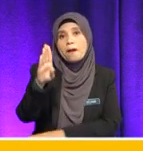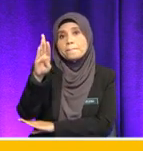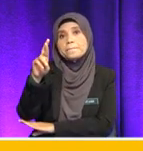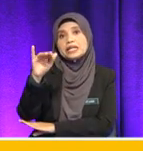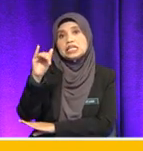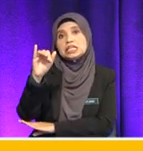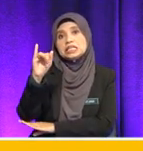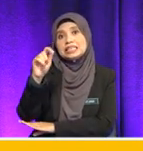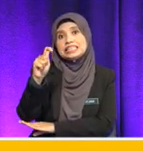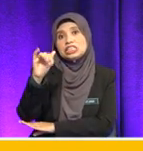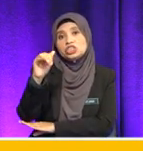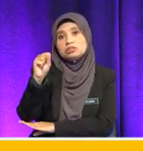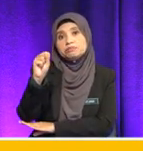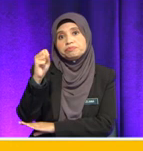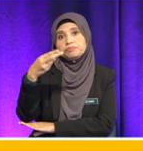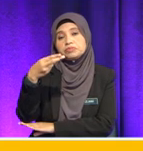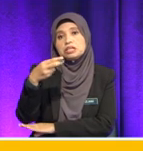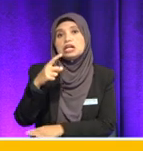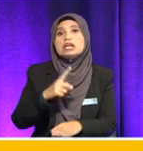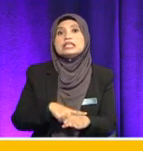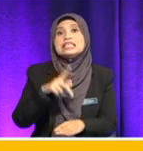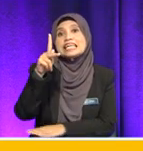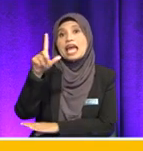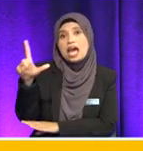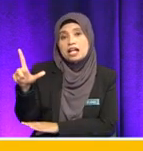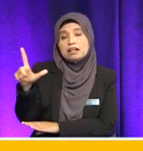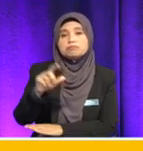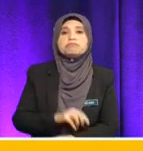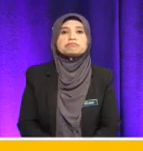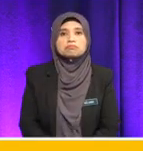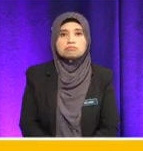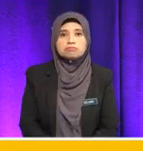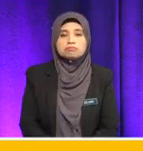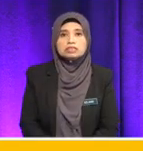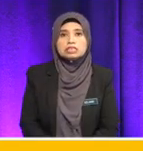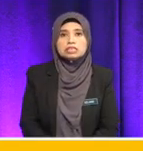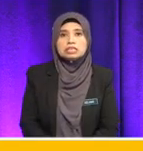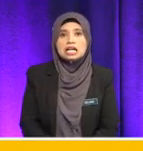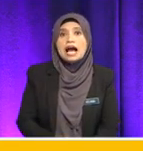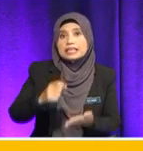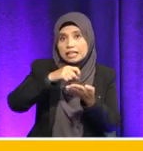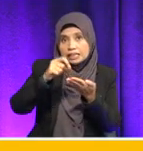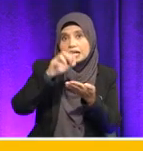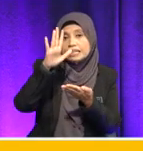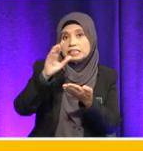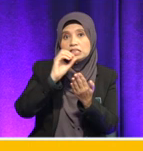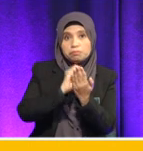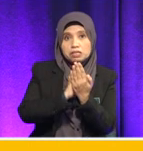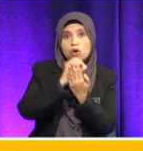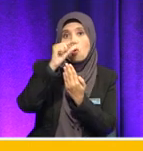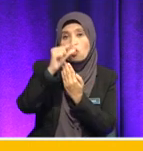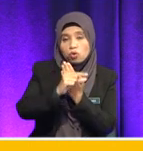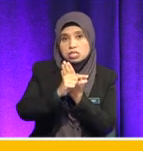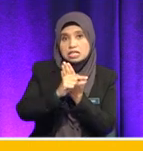Lumpur perjanjian ini dijadikan asas pembentukan penembagaan persekutuan Islam dan nomor 7 nampak guys betul tadi